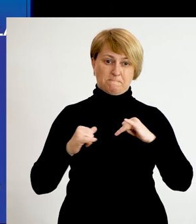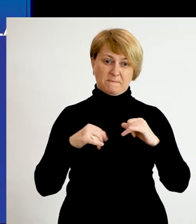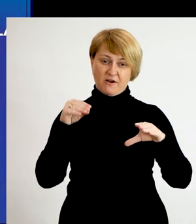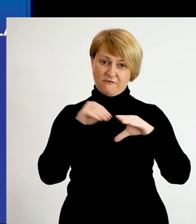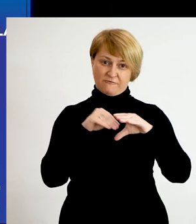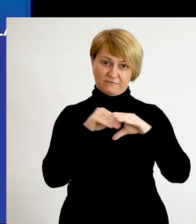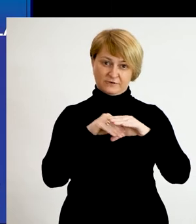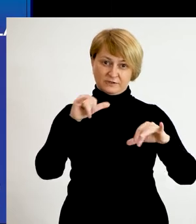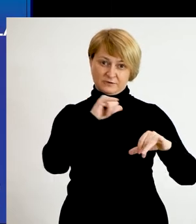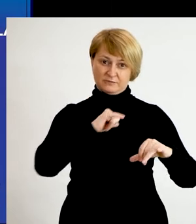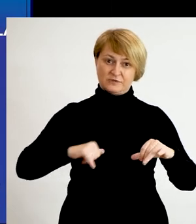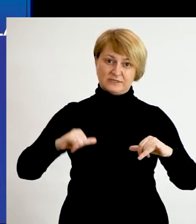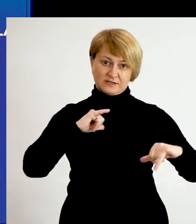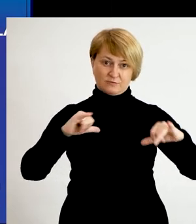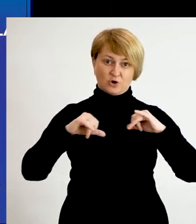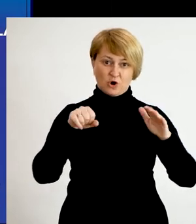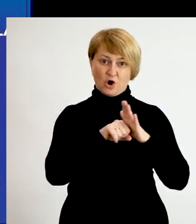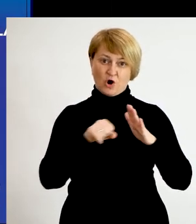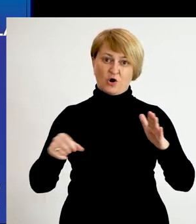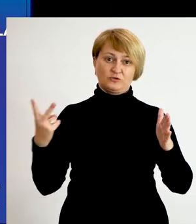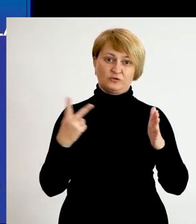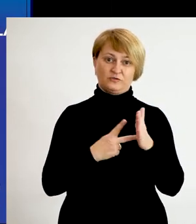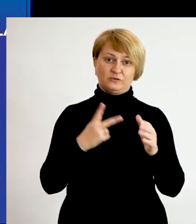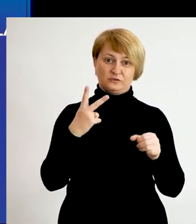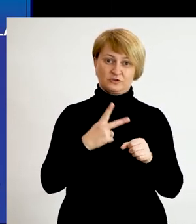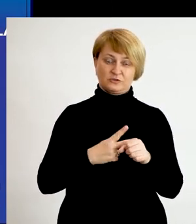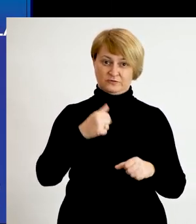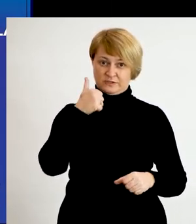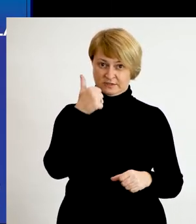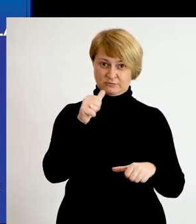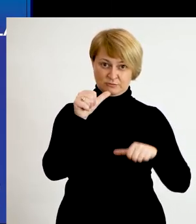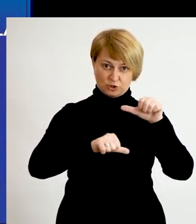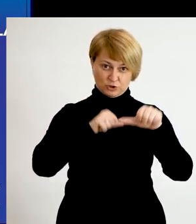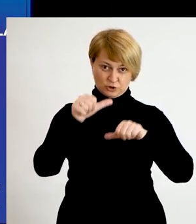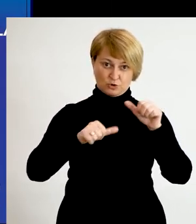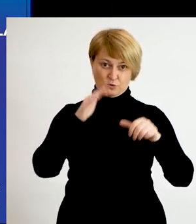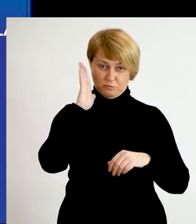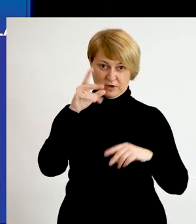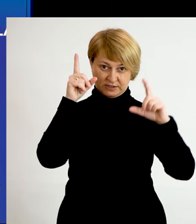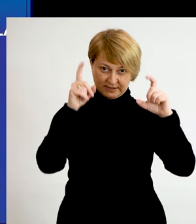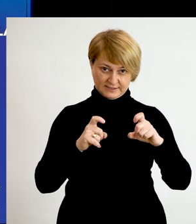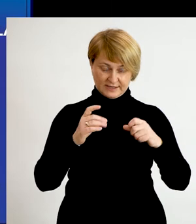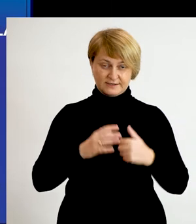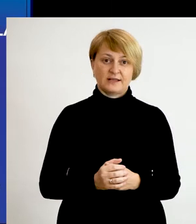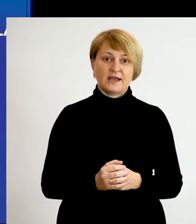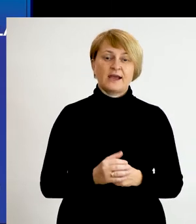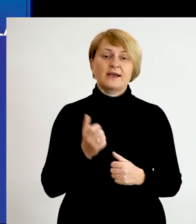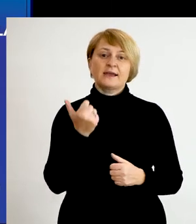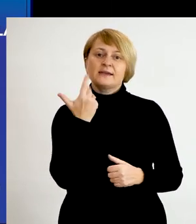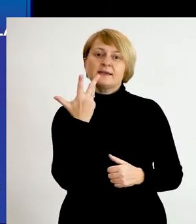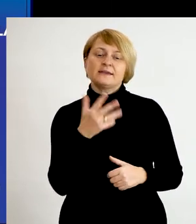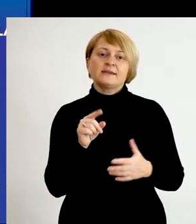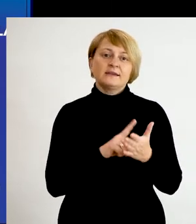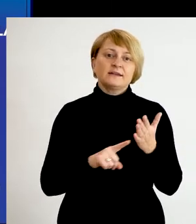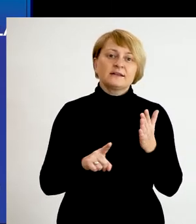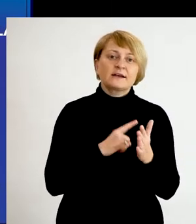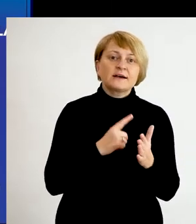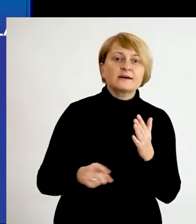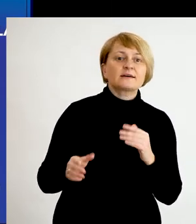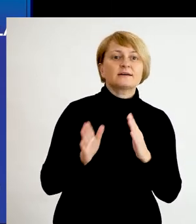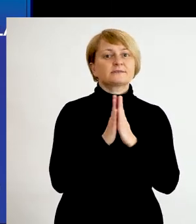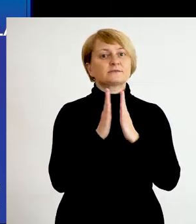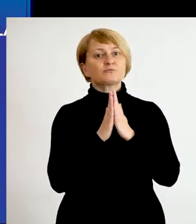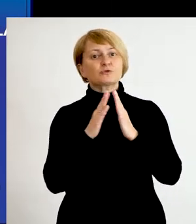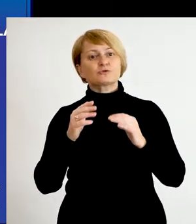objąć samorządy od nowego roku, 2021. Ja parokrotnie zwracałem się do pana